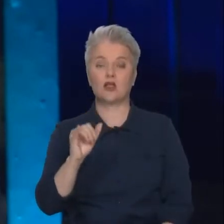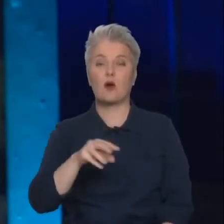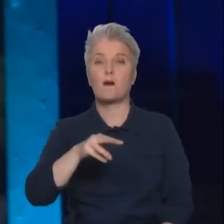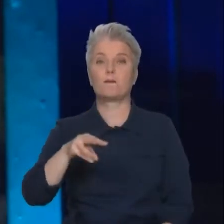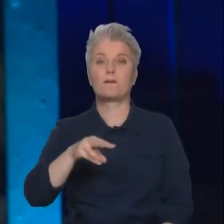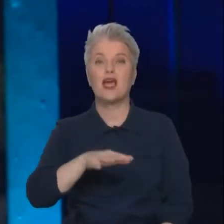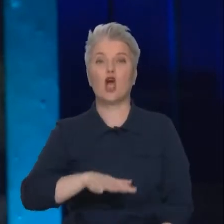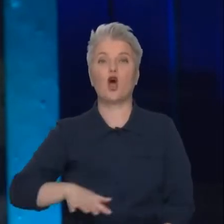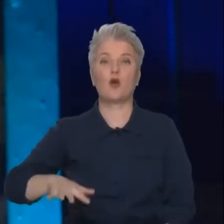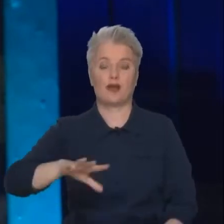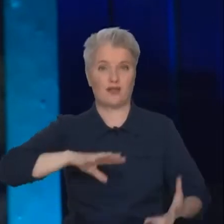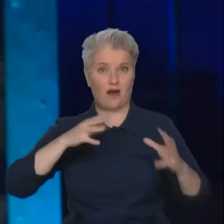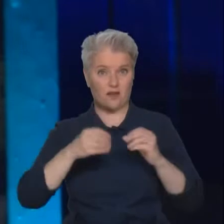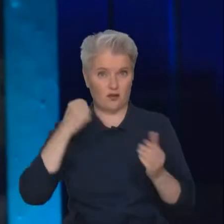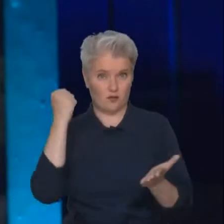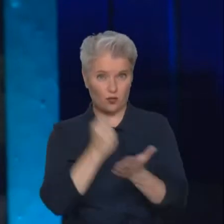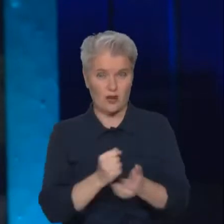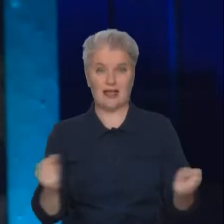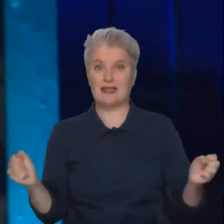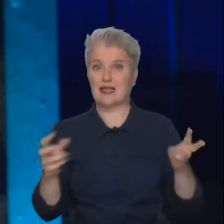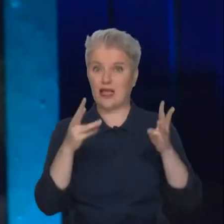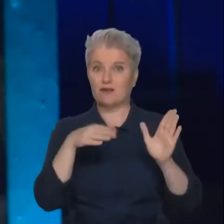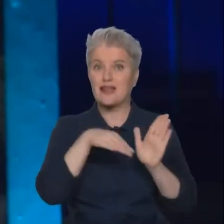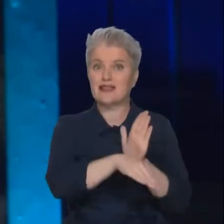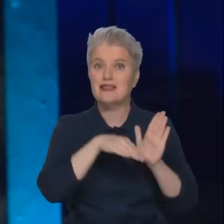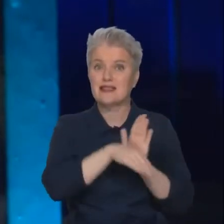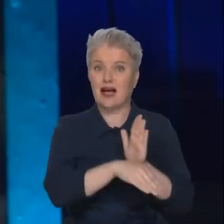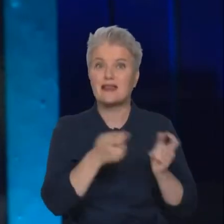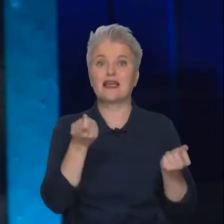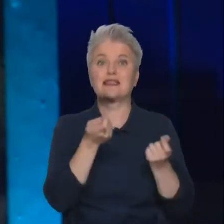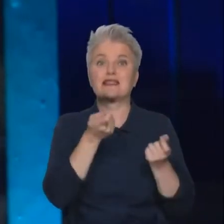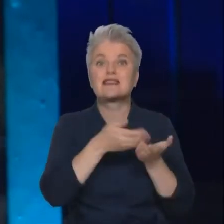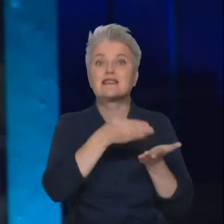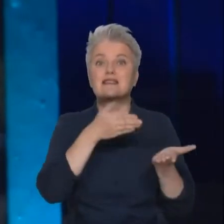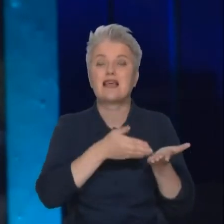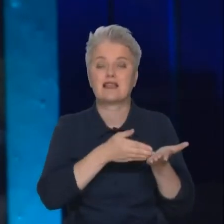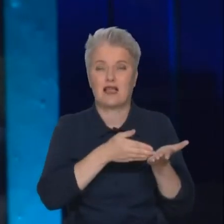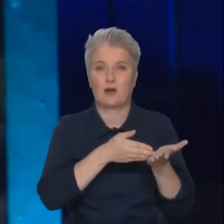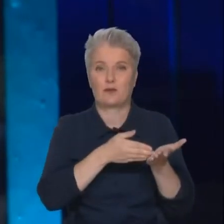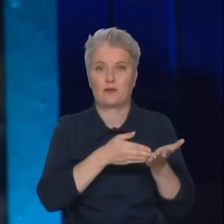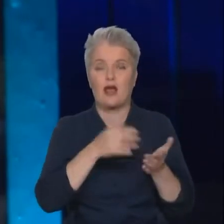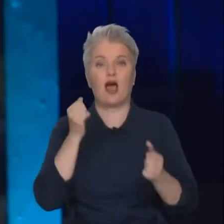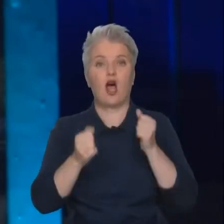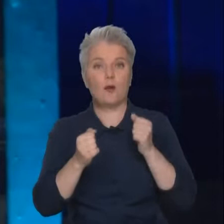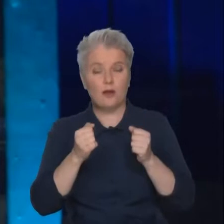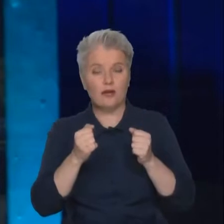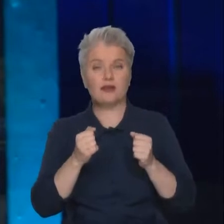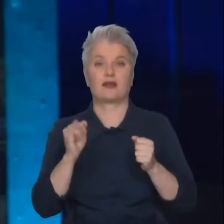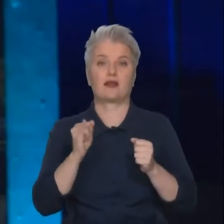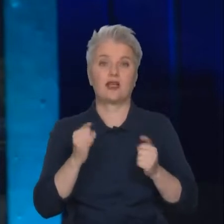«Південь», внаслідок влучання зайнявся склад зерна. У самому Миколаєві під обстріл потрапили житлові будинки, лікарні,